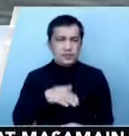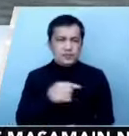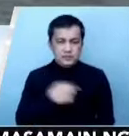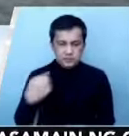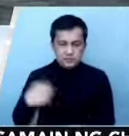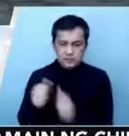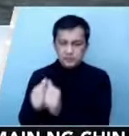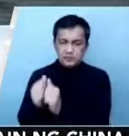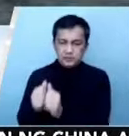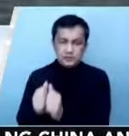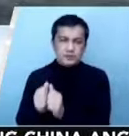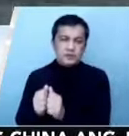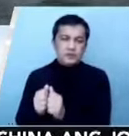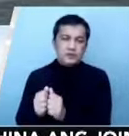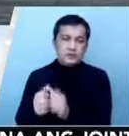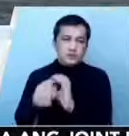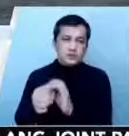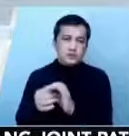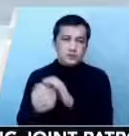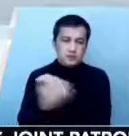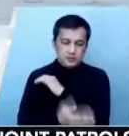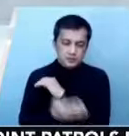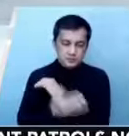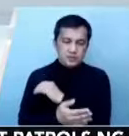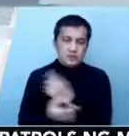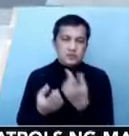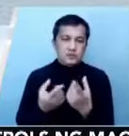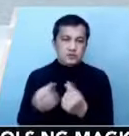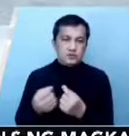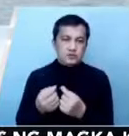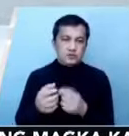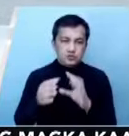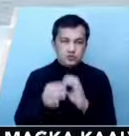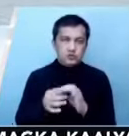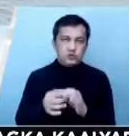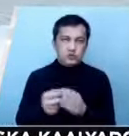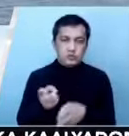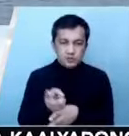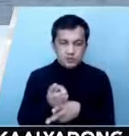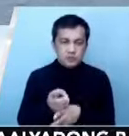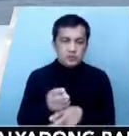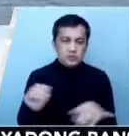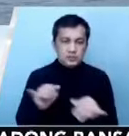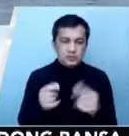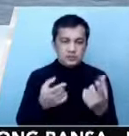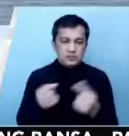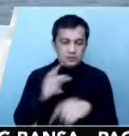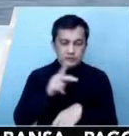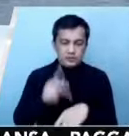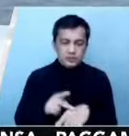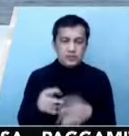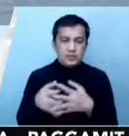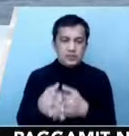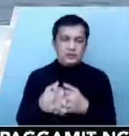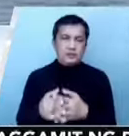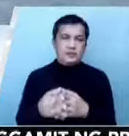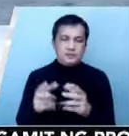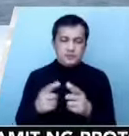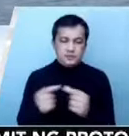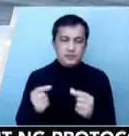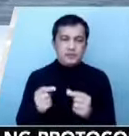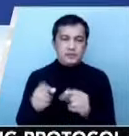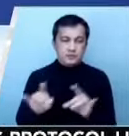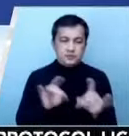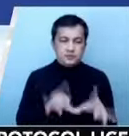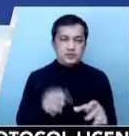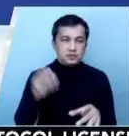mga magkakaalyadong bansa para magsagawa ng mga joint patrol gaya ng ginawa ng Pilipinas, Amerika, Japan at Australia noong isang